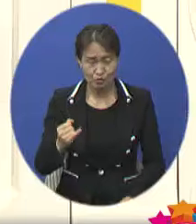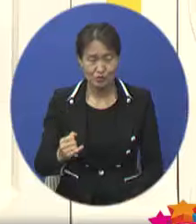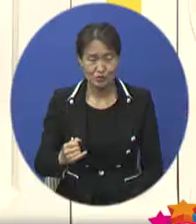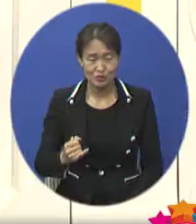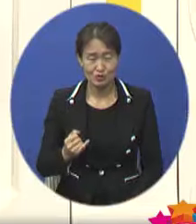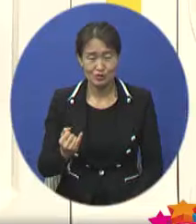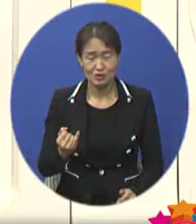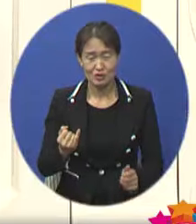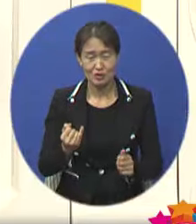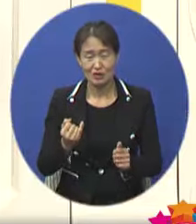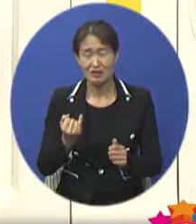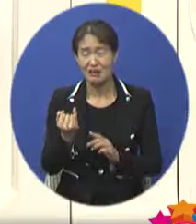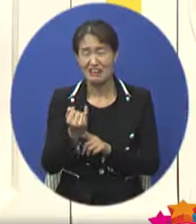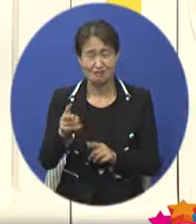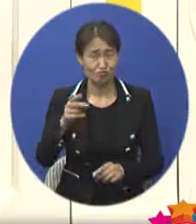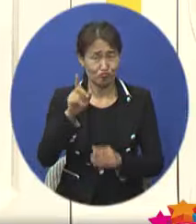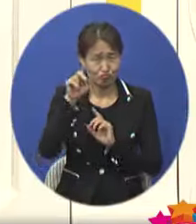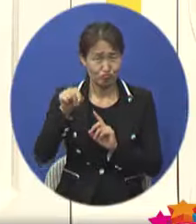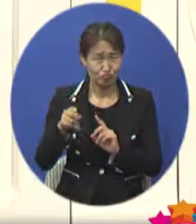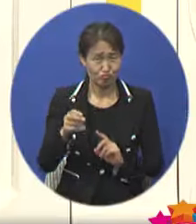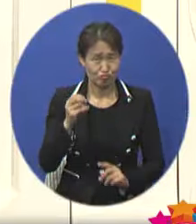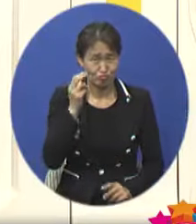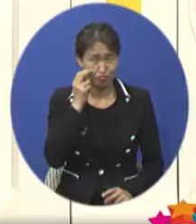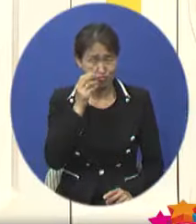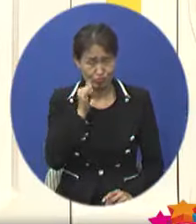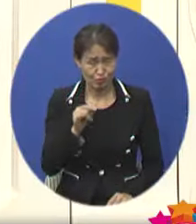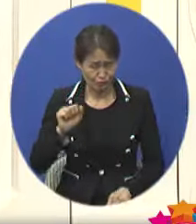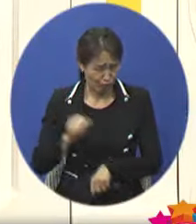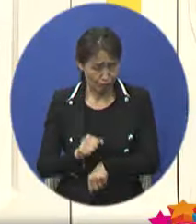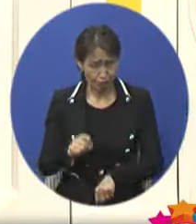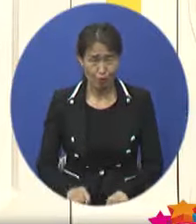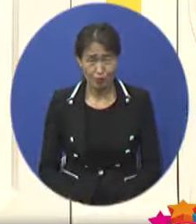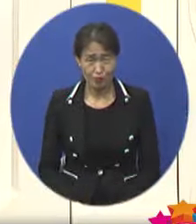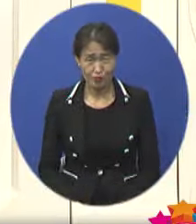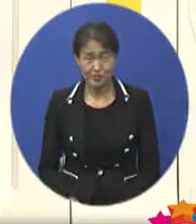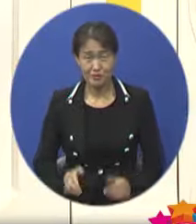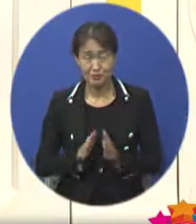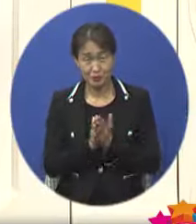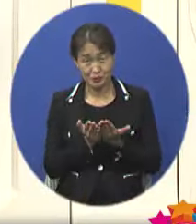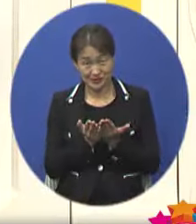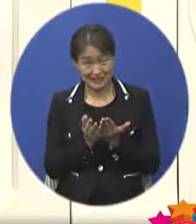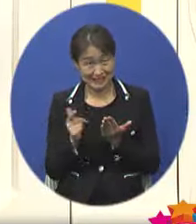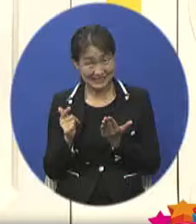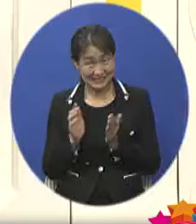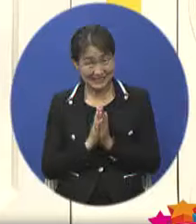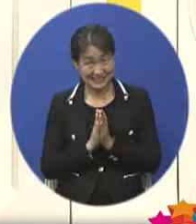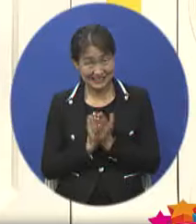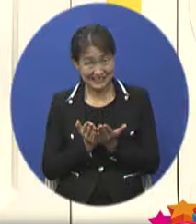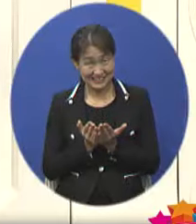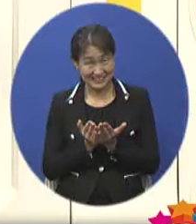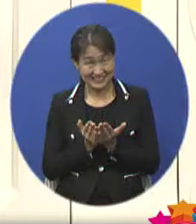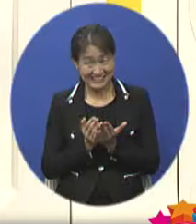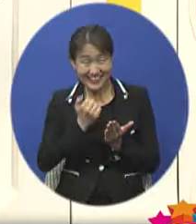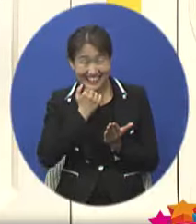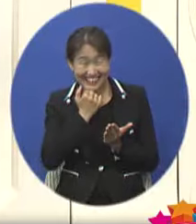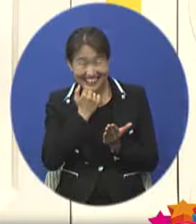농담 잘하시더만 이부영 씨. 아, 그러니까 이부영 씨 우리 이 경장님이 지금 예. 본인이 그렇다는 얘기 아니신가요?